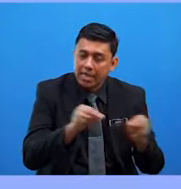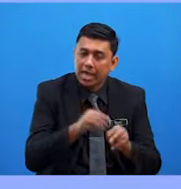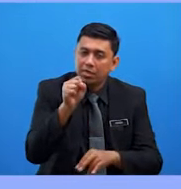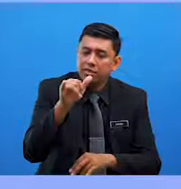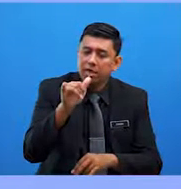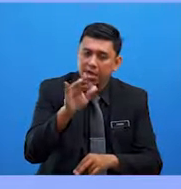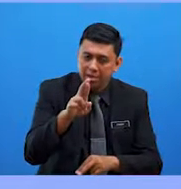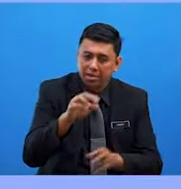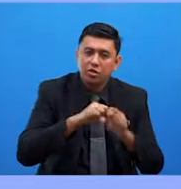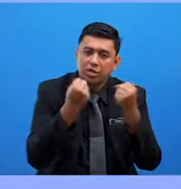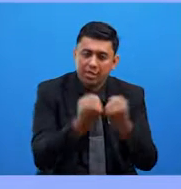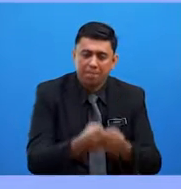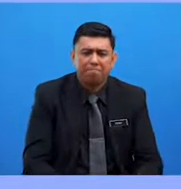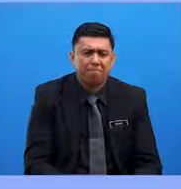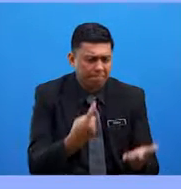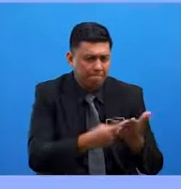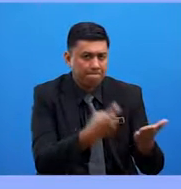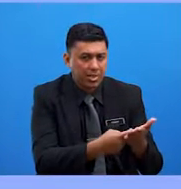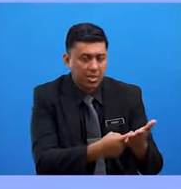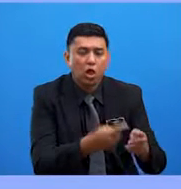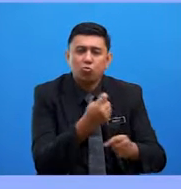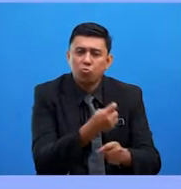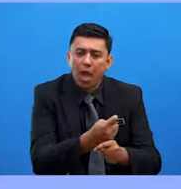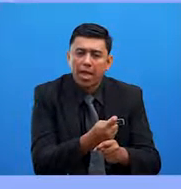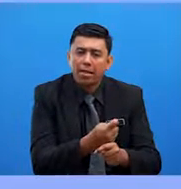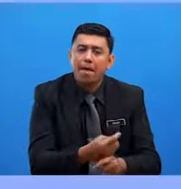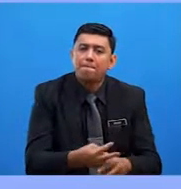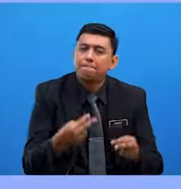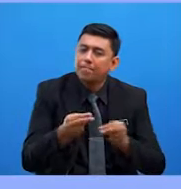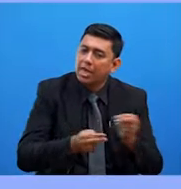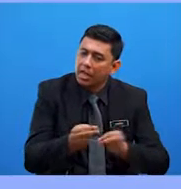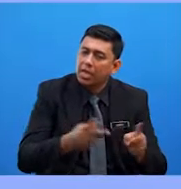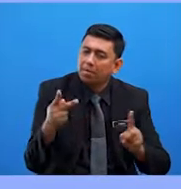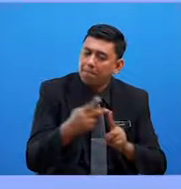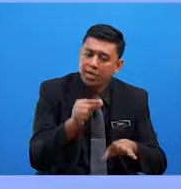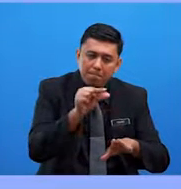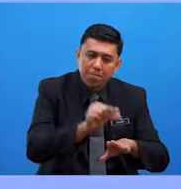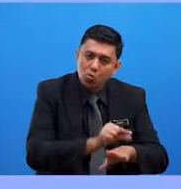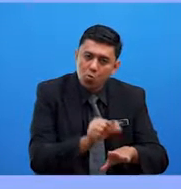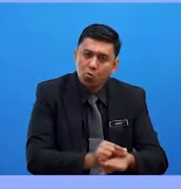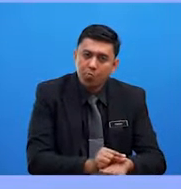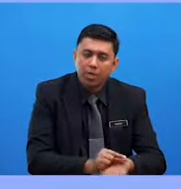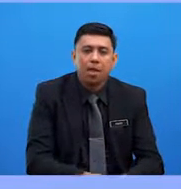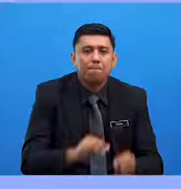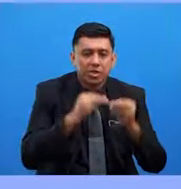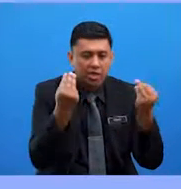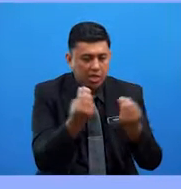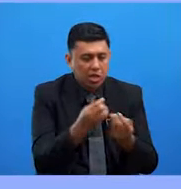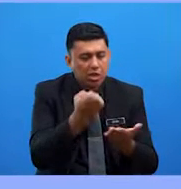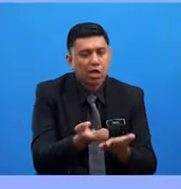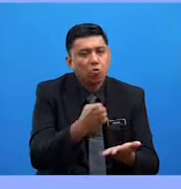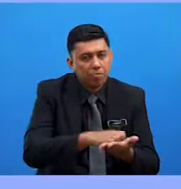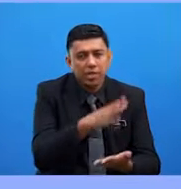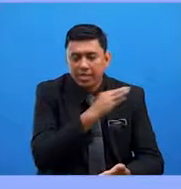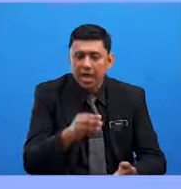Mari kita bincangkan peranan perniagaan terhadap pengguna, masyarakat, ekonomi dan